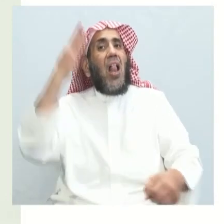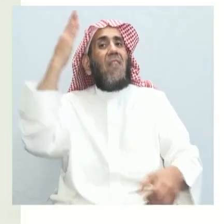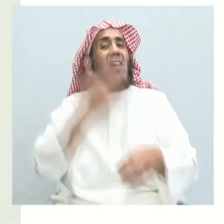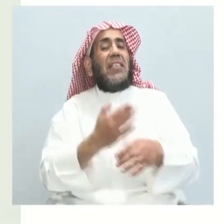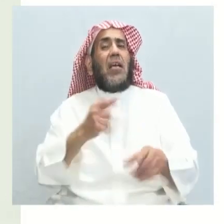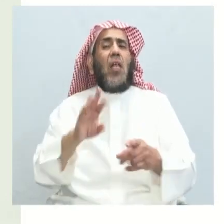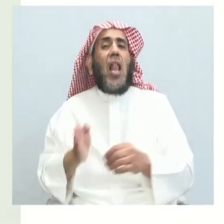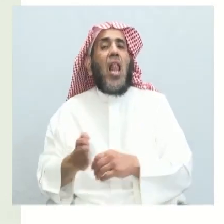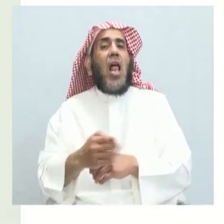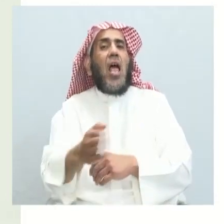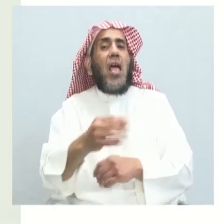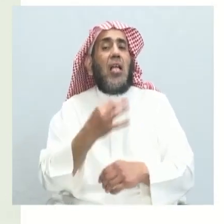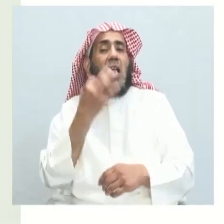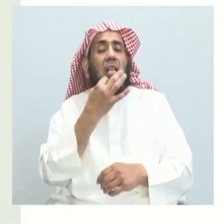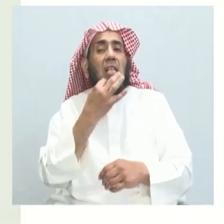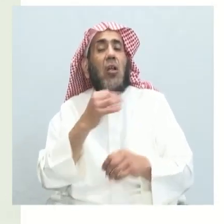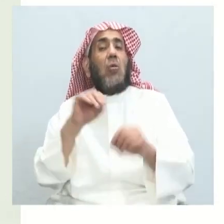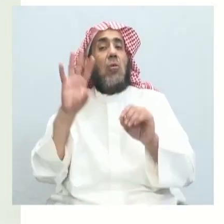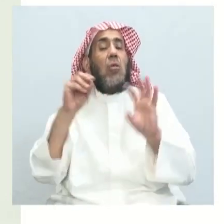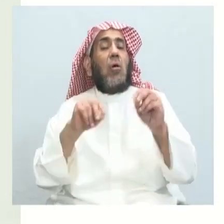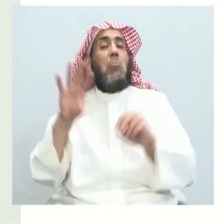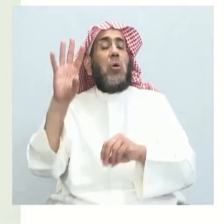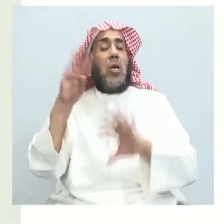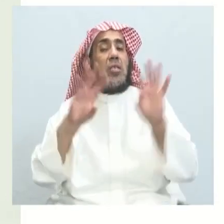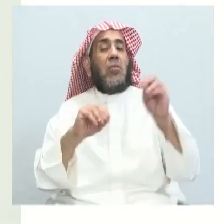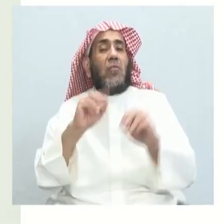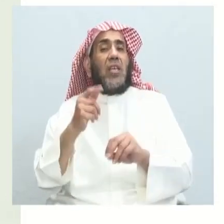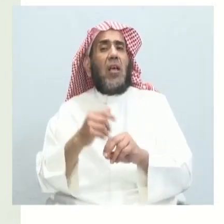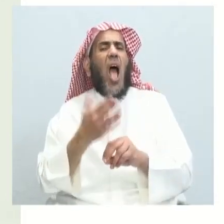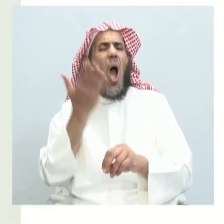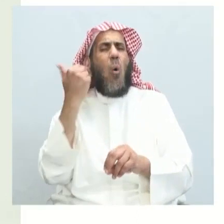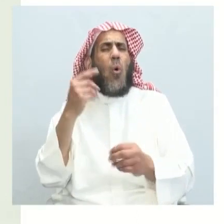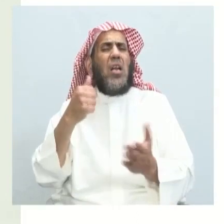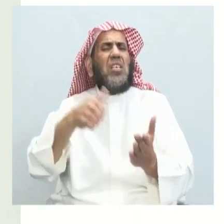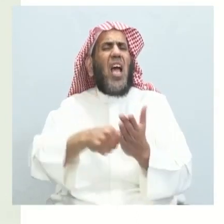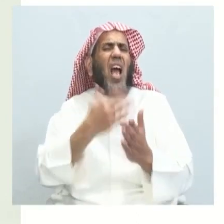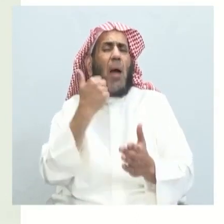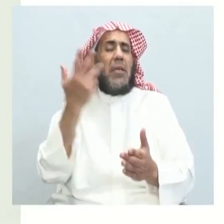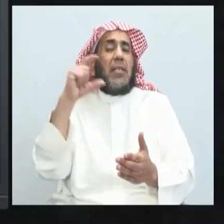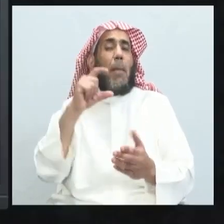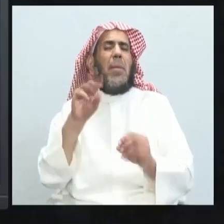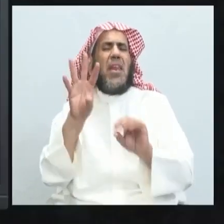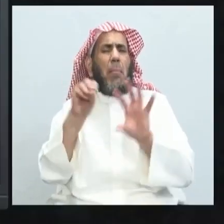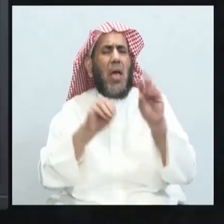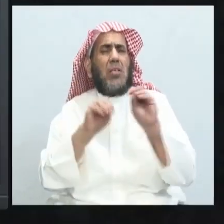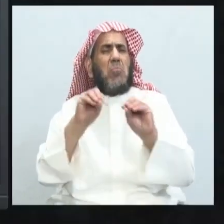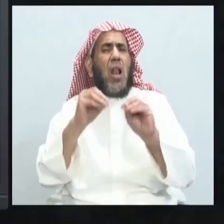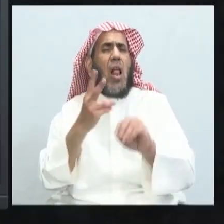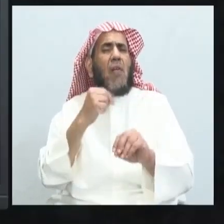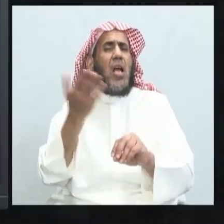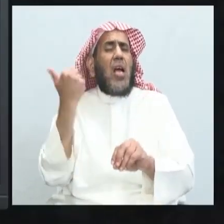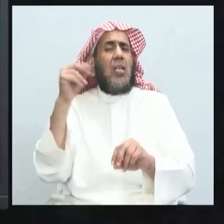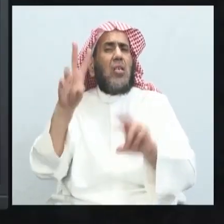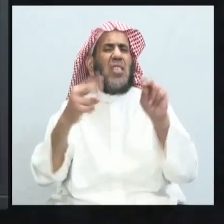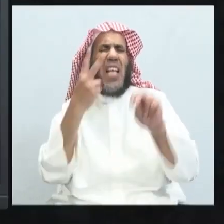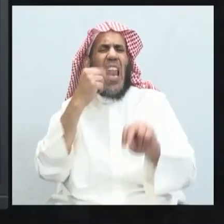على ان الحيه تتحدث ولكنه ذكرت ايضا من القصص التي ذكرت في العصر الجاهل وهذا المقصود ان نذكر نماذج قصص كيف كانت قصص في